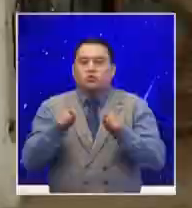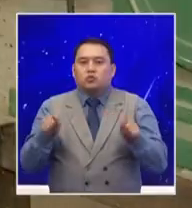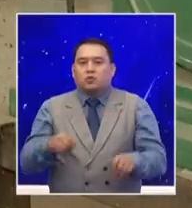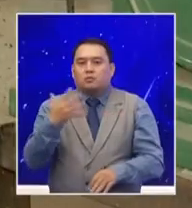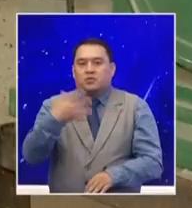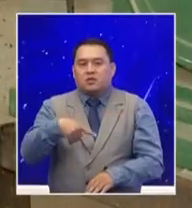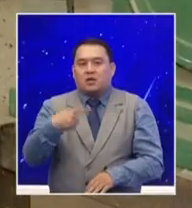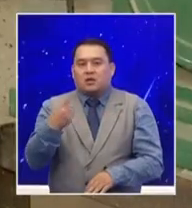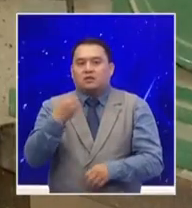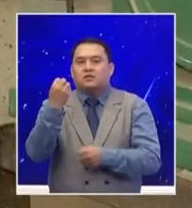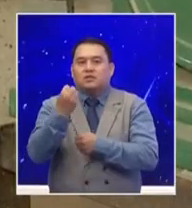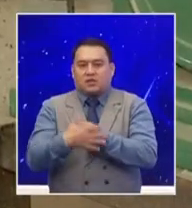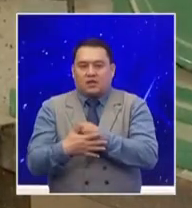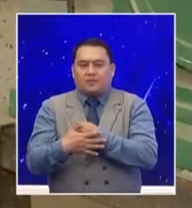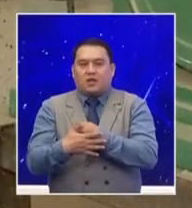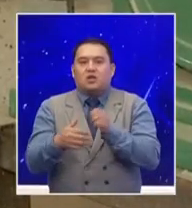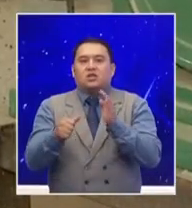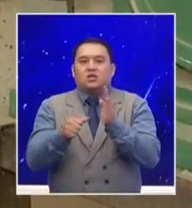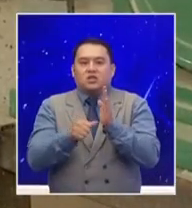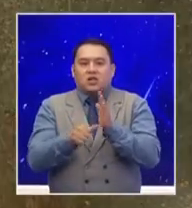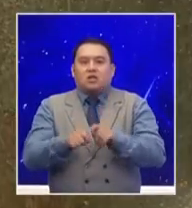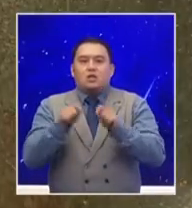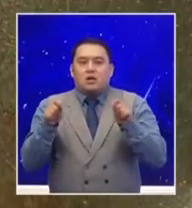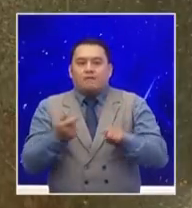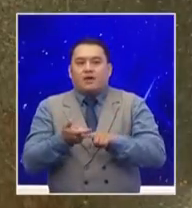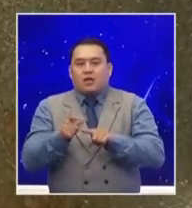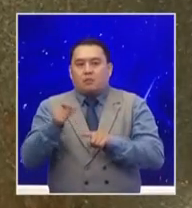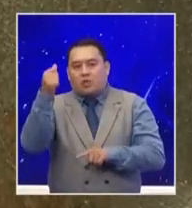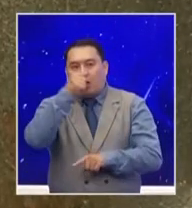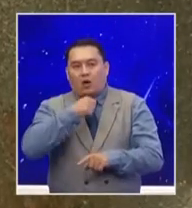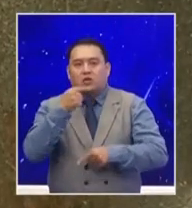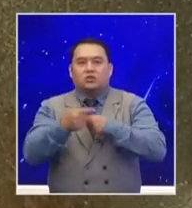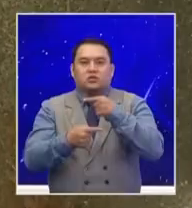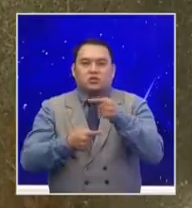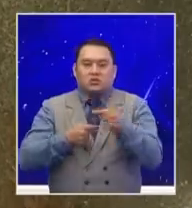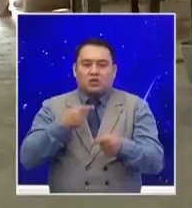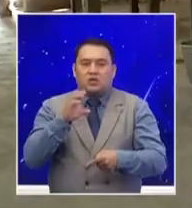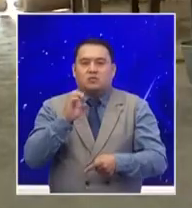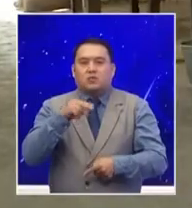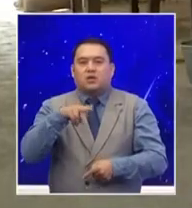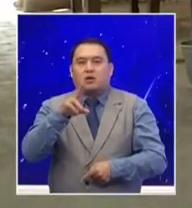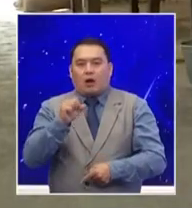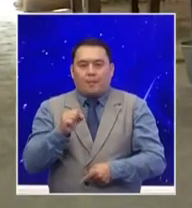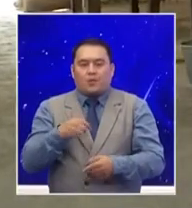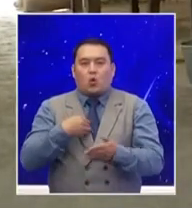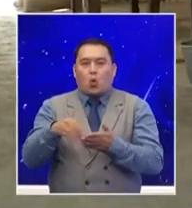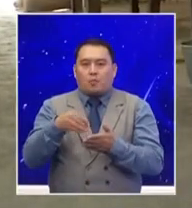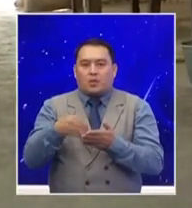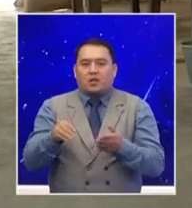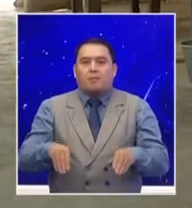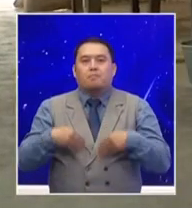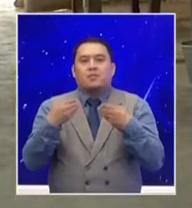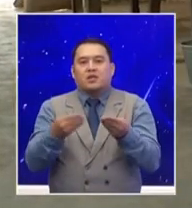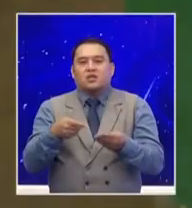51 сервисно-заготовительный центр. 6 из них открылись в этом году. Всего через СПК ЖТСУ аграриями области приобретено и передано